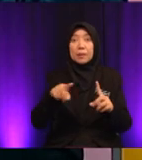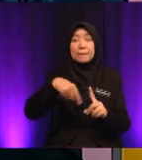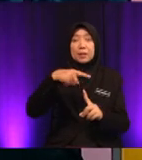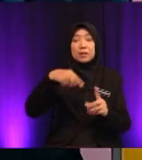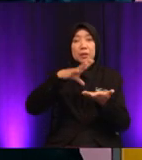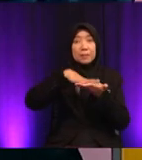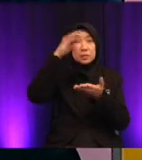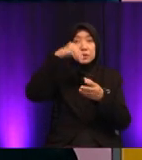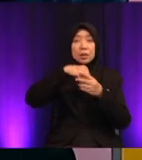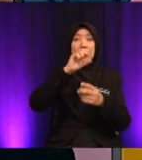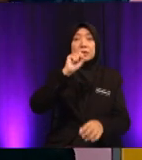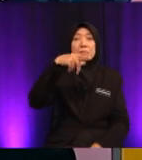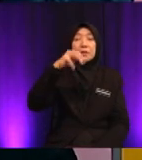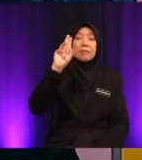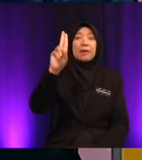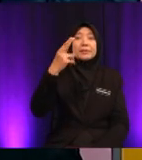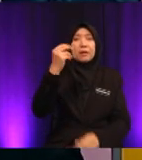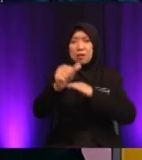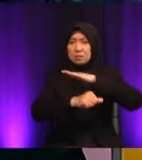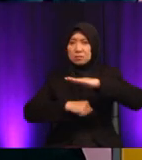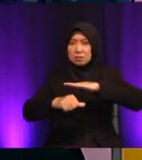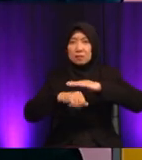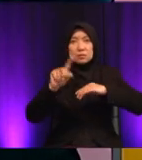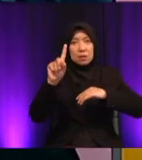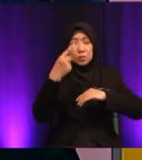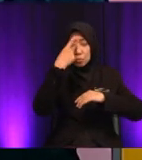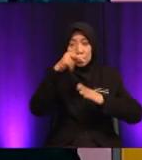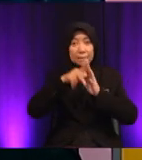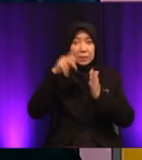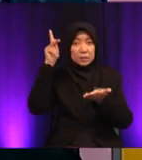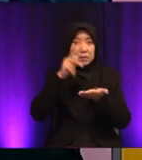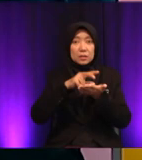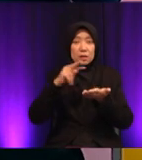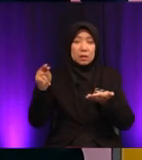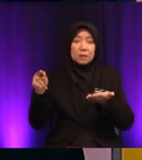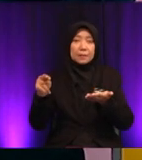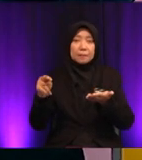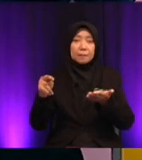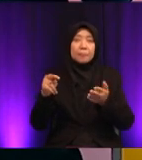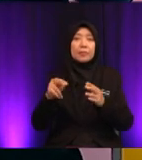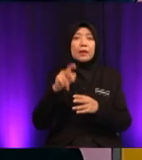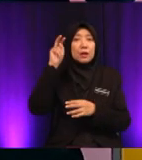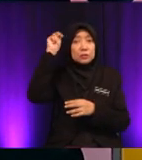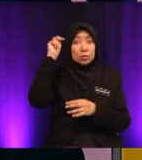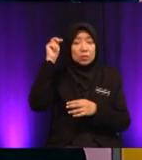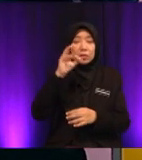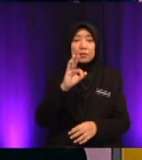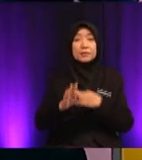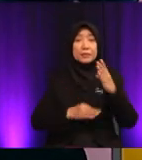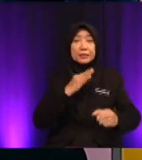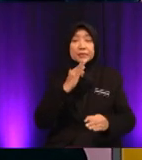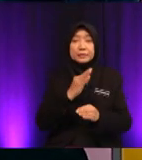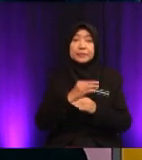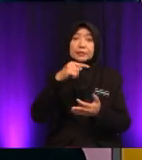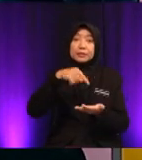SPM cuma asas saja Oke untuk pengenalan bahwa sebenarnya ciri fisik yang kita belajar adalah